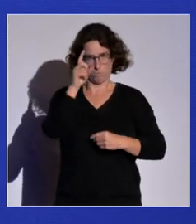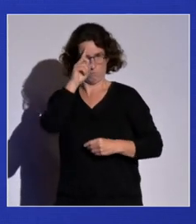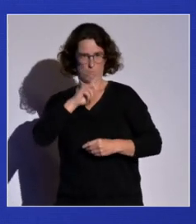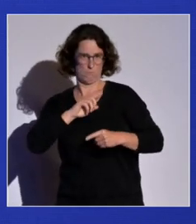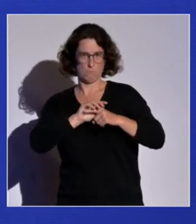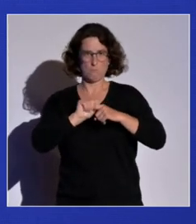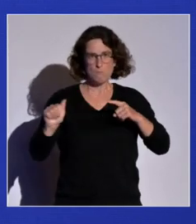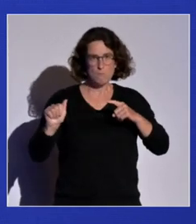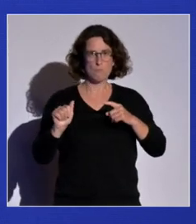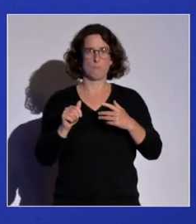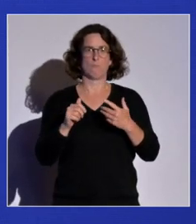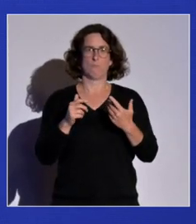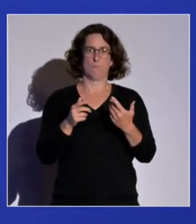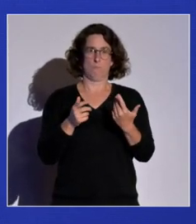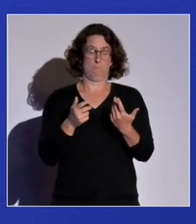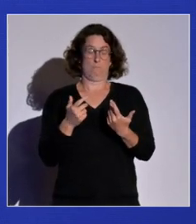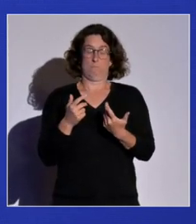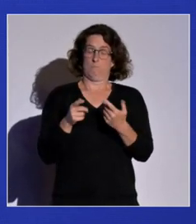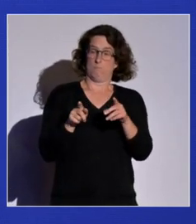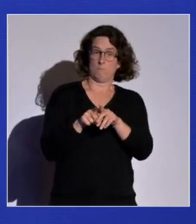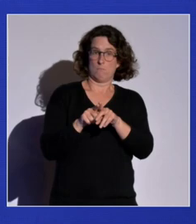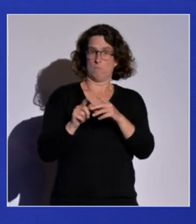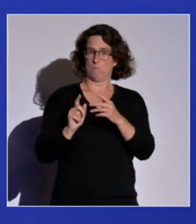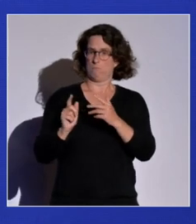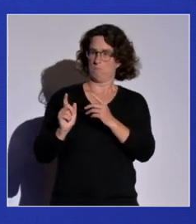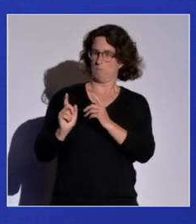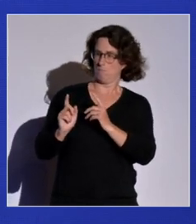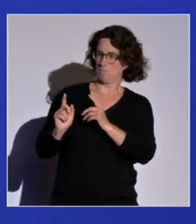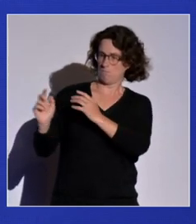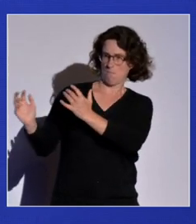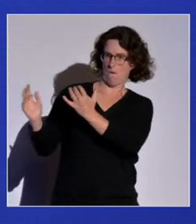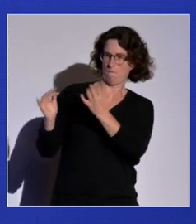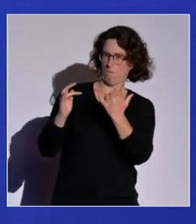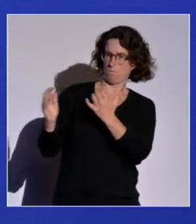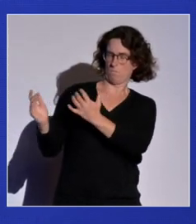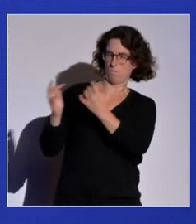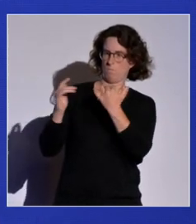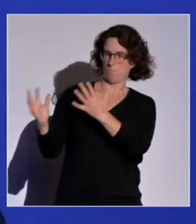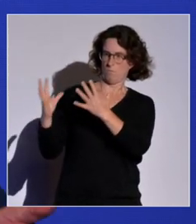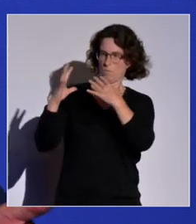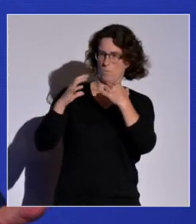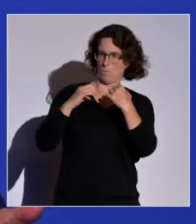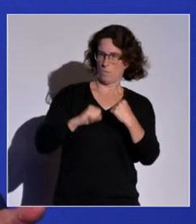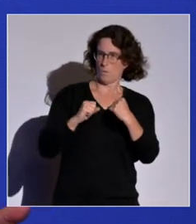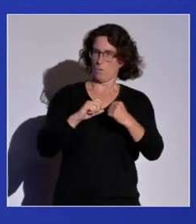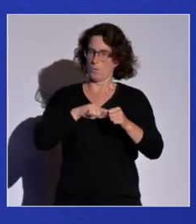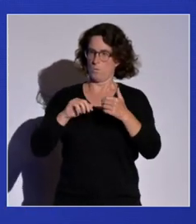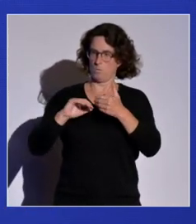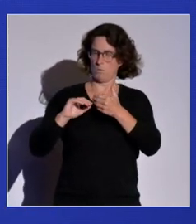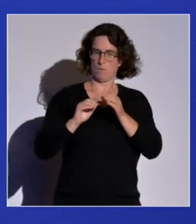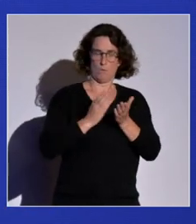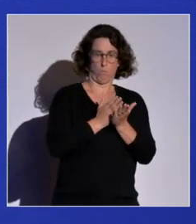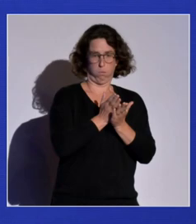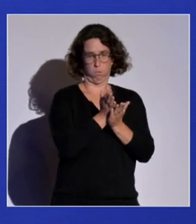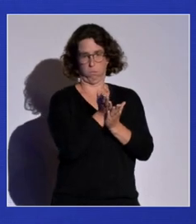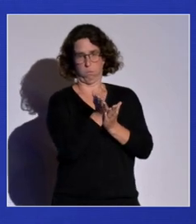On s'est éloigné de cette guerre d'influence qui consiste à avoir des technologies, à